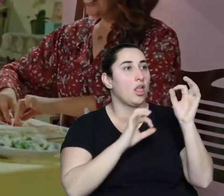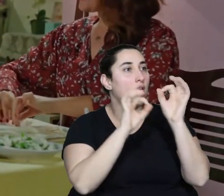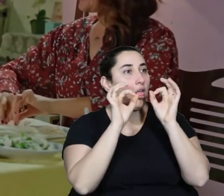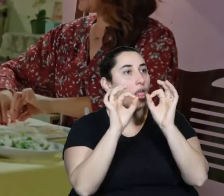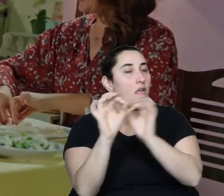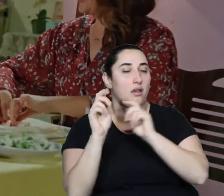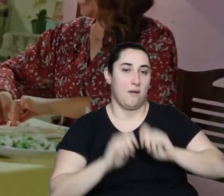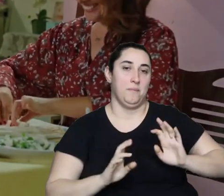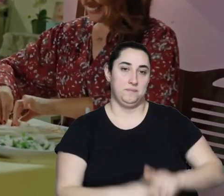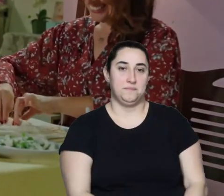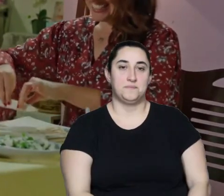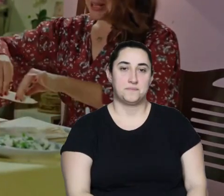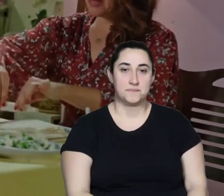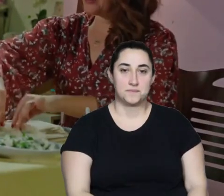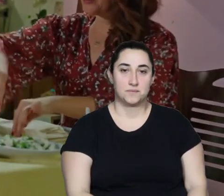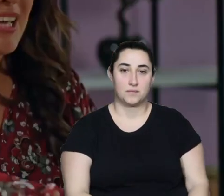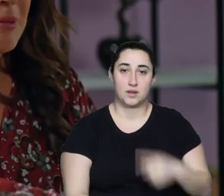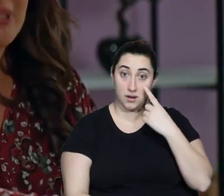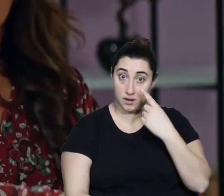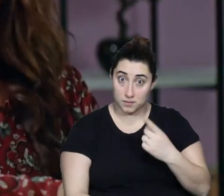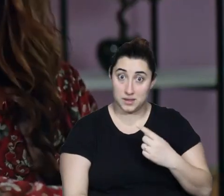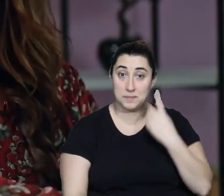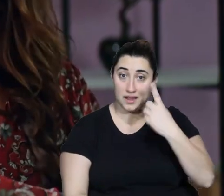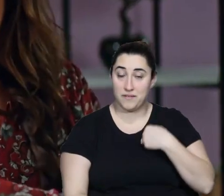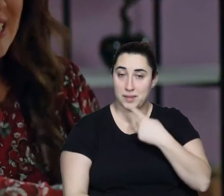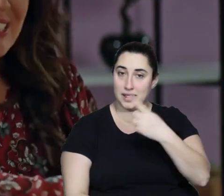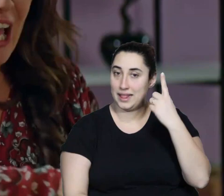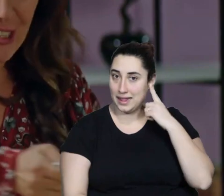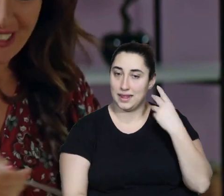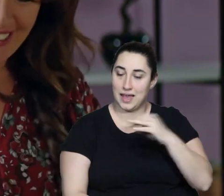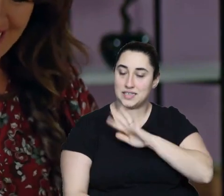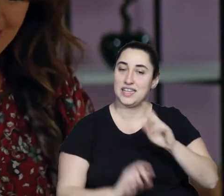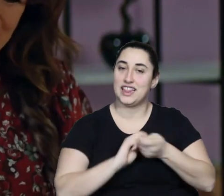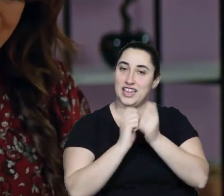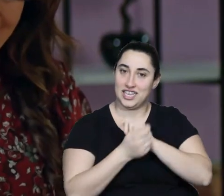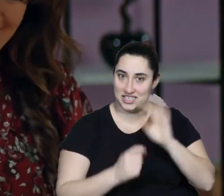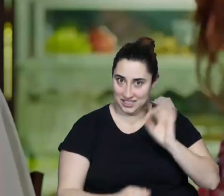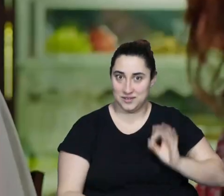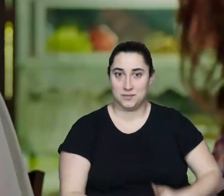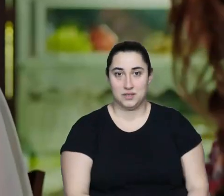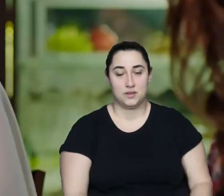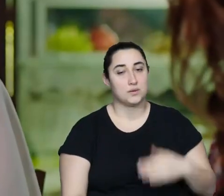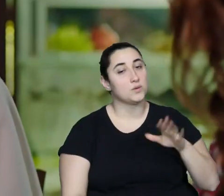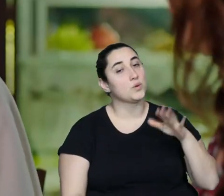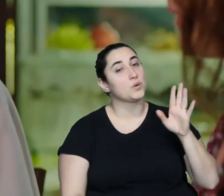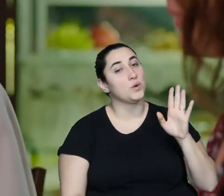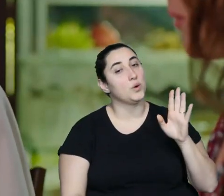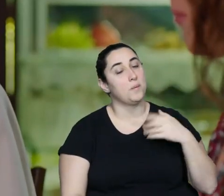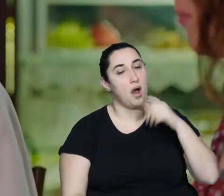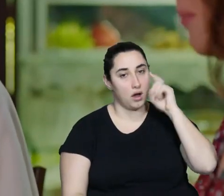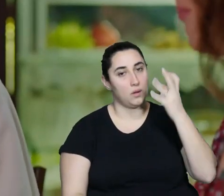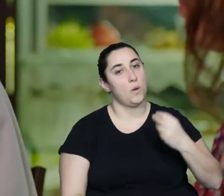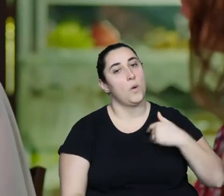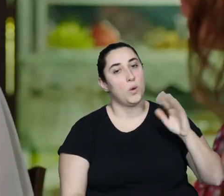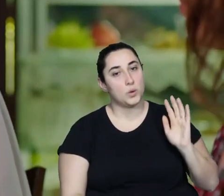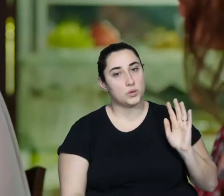benden alamadı yani. Bak gördün mü? Bir kerecik sözümü dinledin, nasıl da her şey değişti değil mi? Yok yok, artık